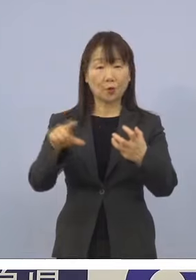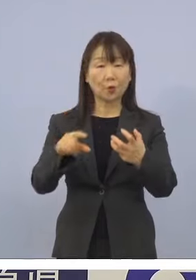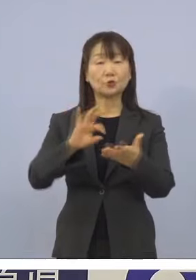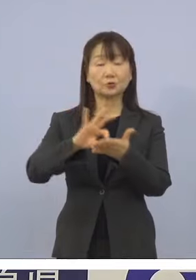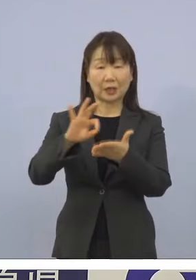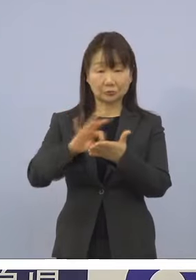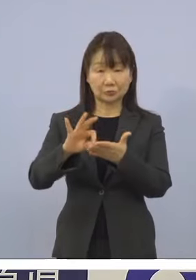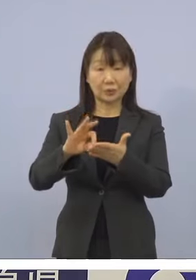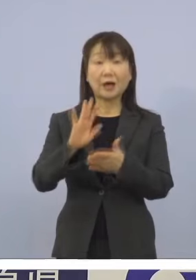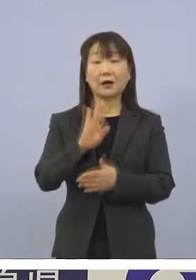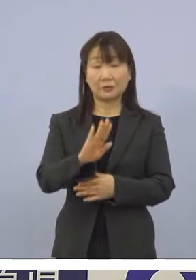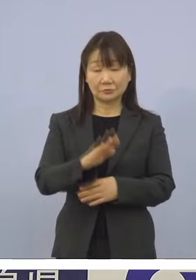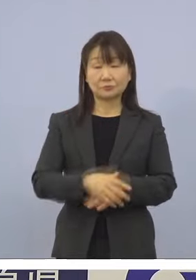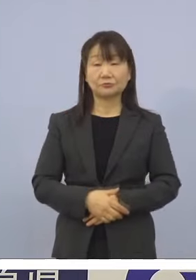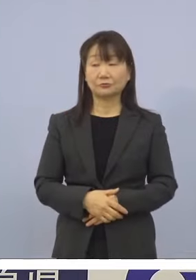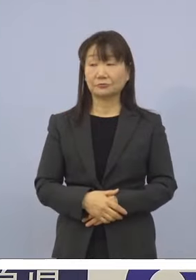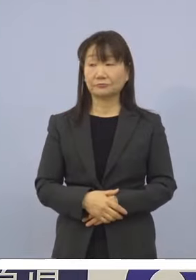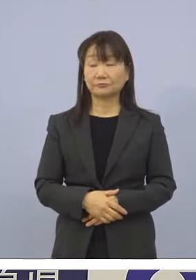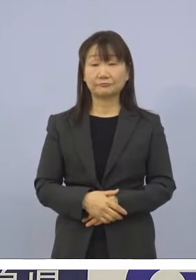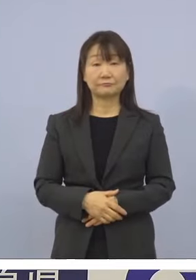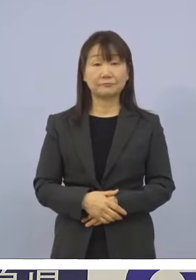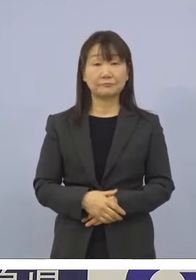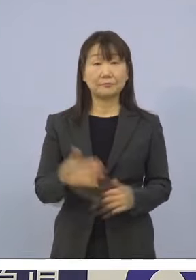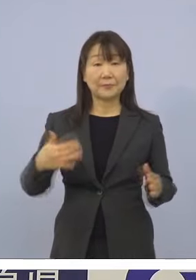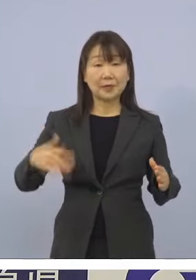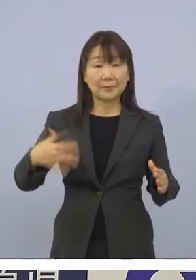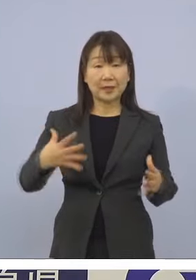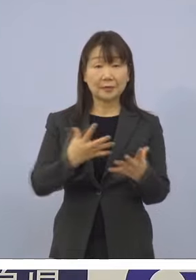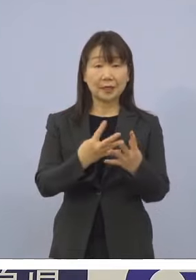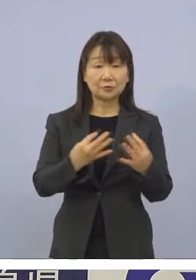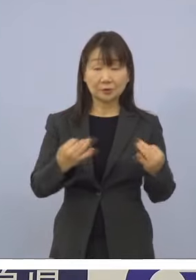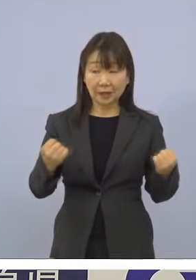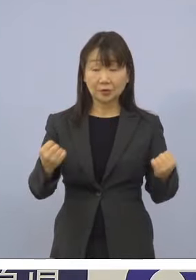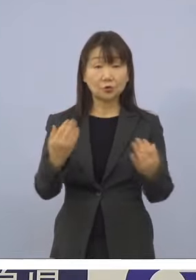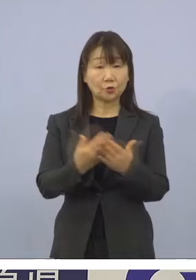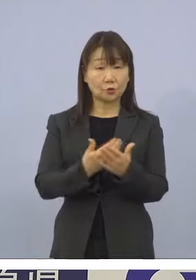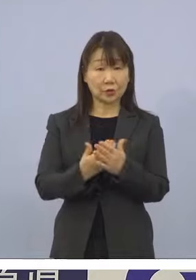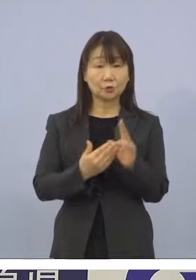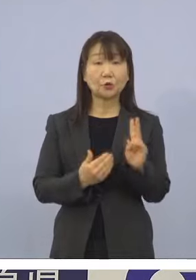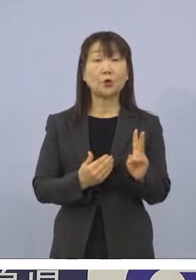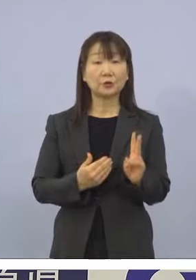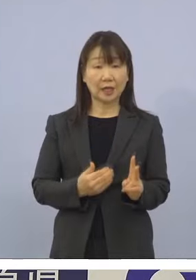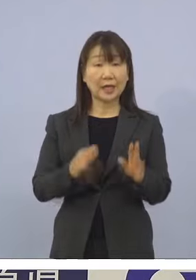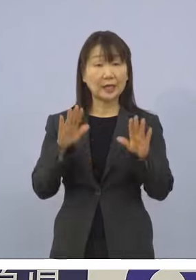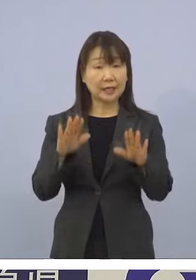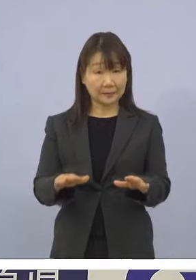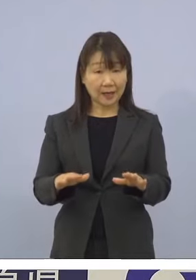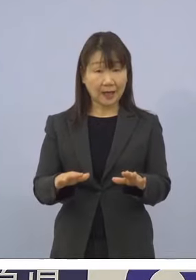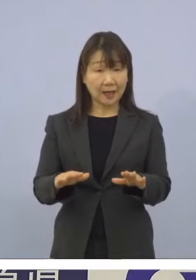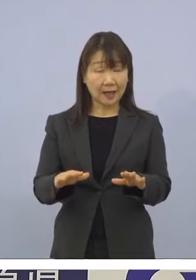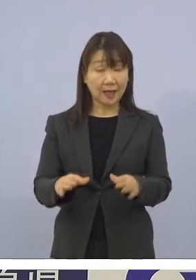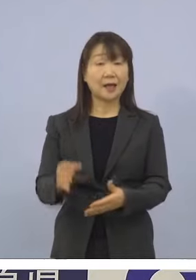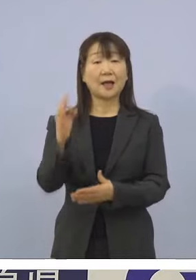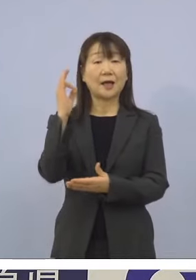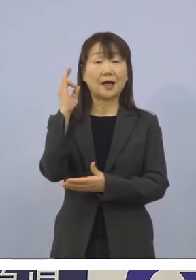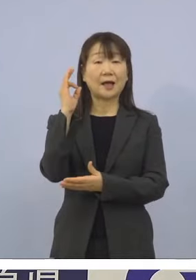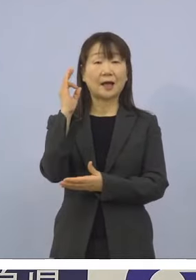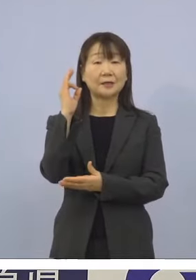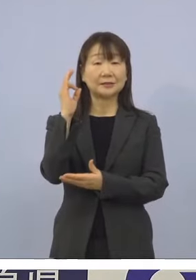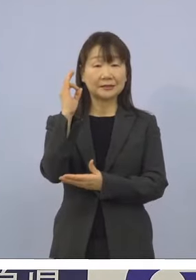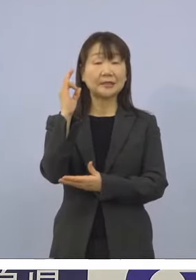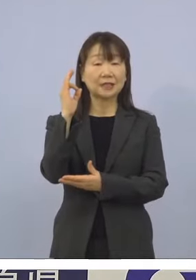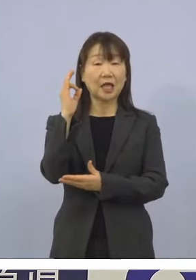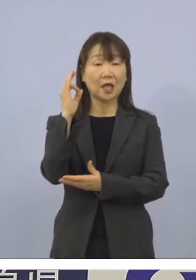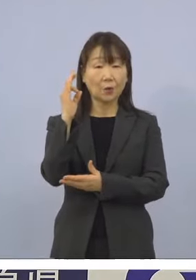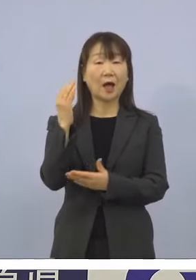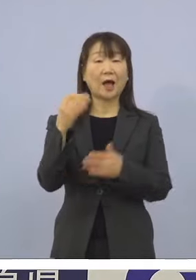だかなり多くの額が残っているみたいで、まあ、今のところ財政は安定しているという見方が